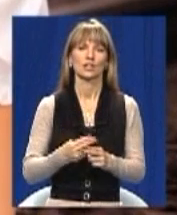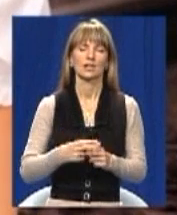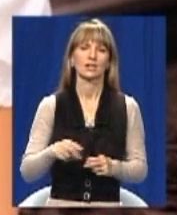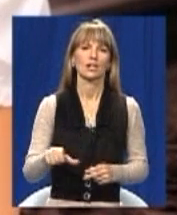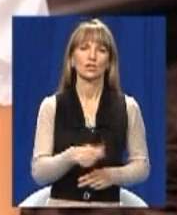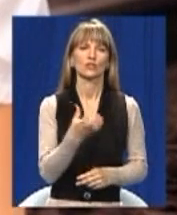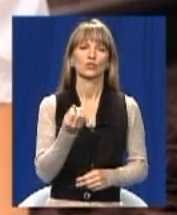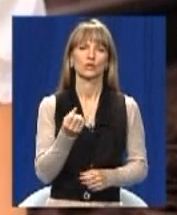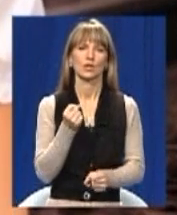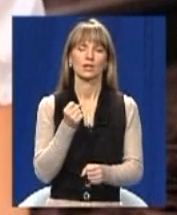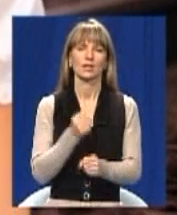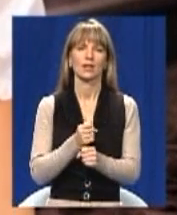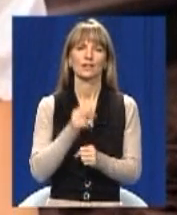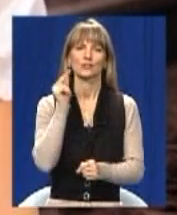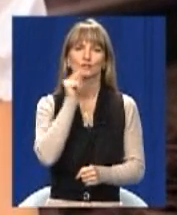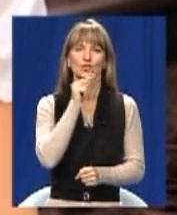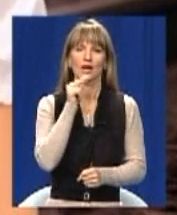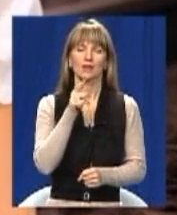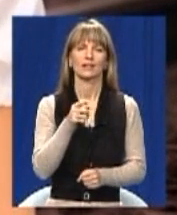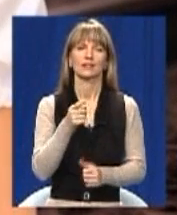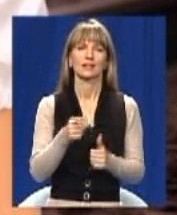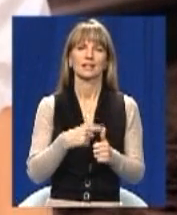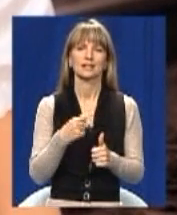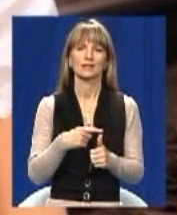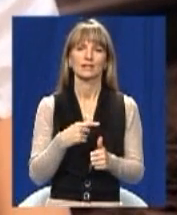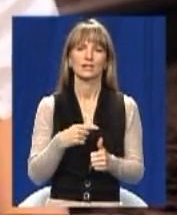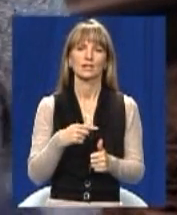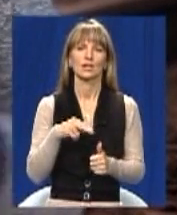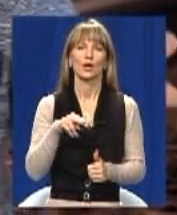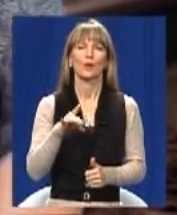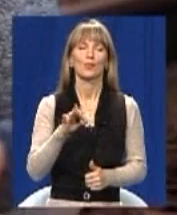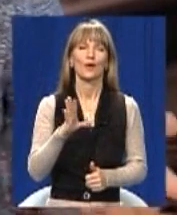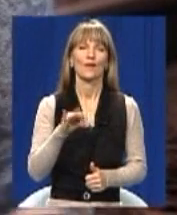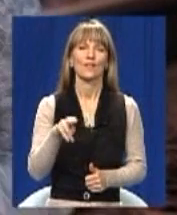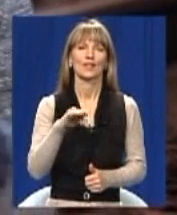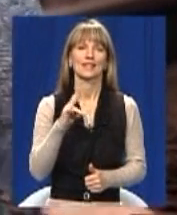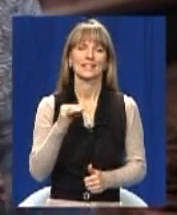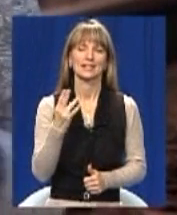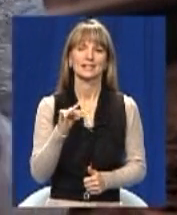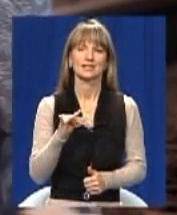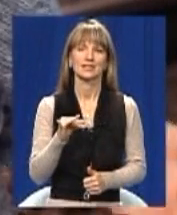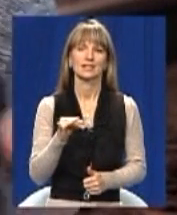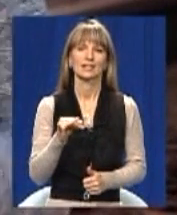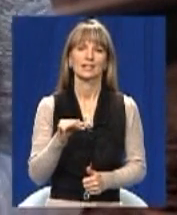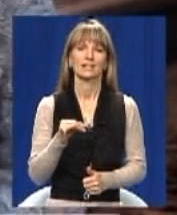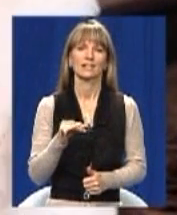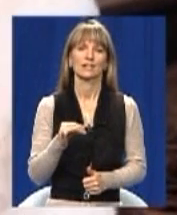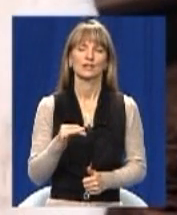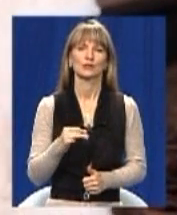Железнодорожники еще готовят чай. Их называют проводницы. Люди живут на